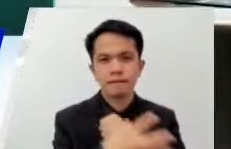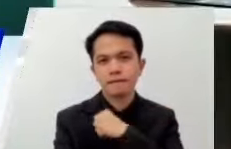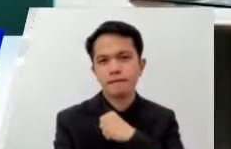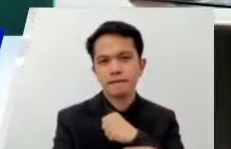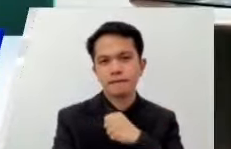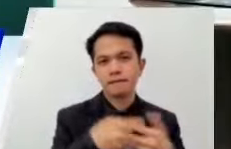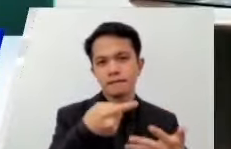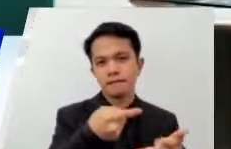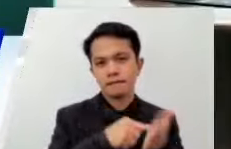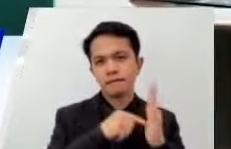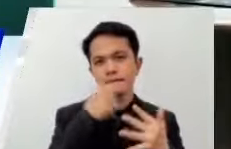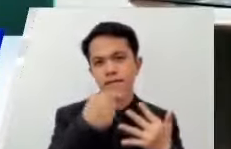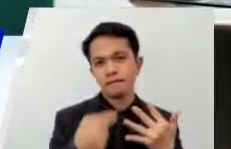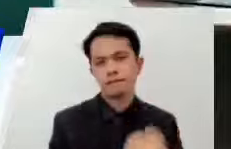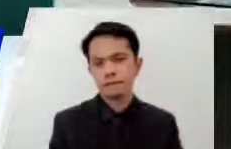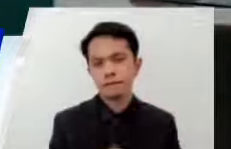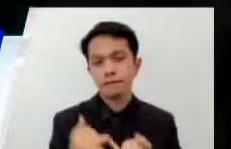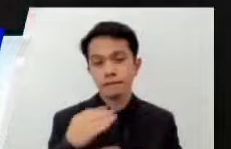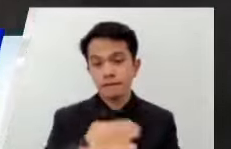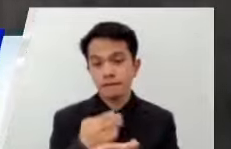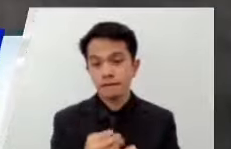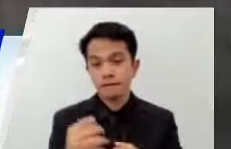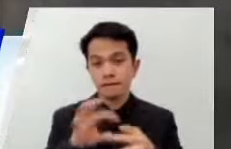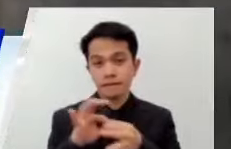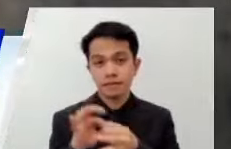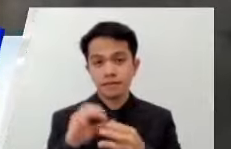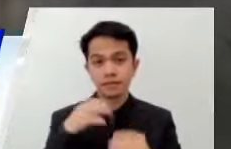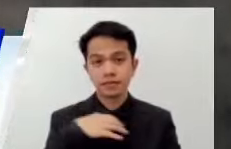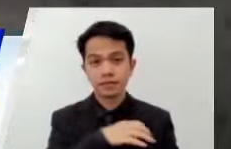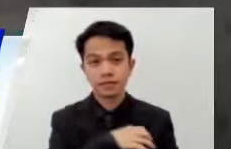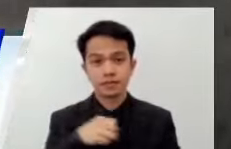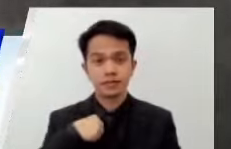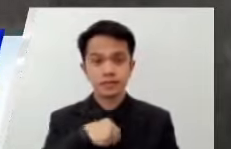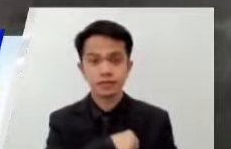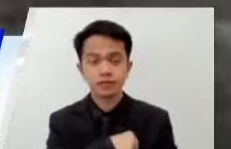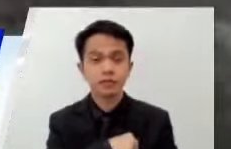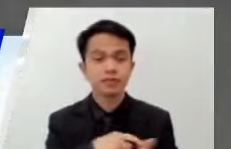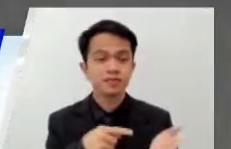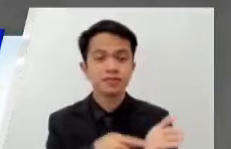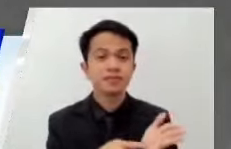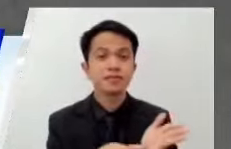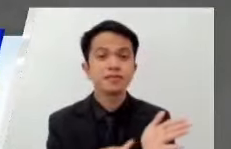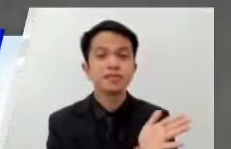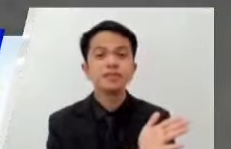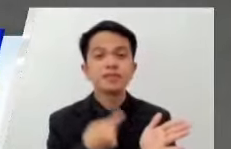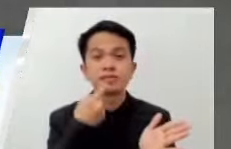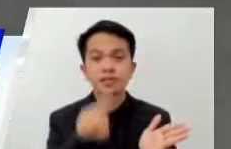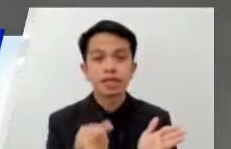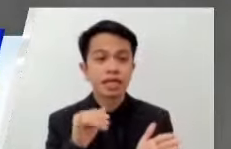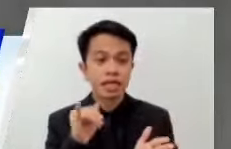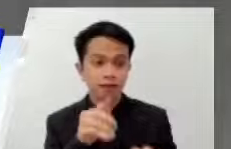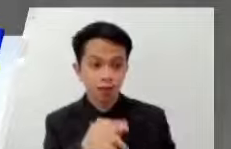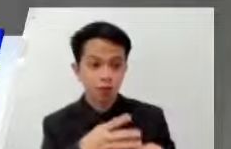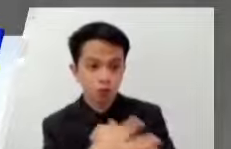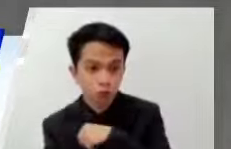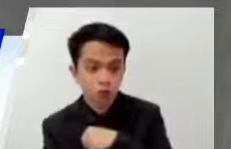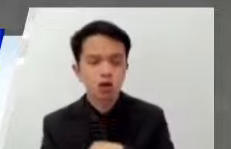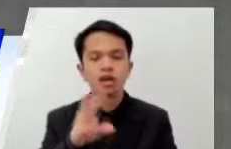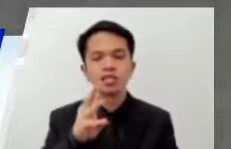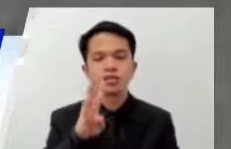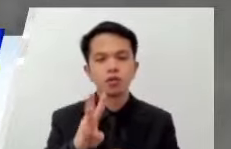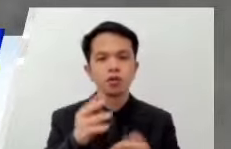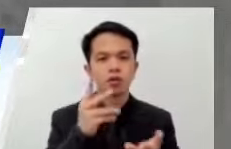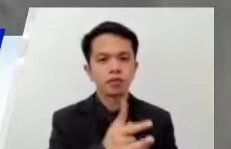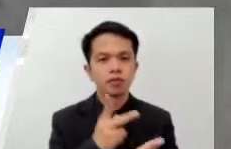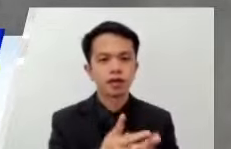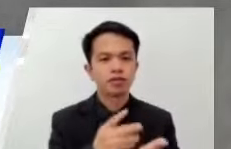Development Budget Coordination Committee sa Senado, lumabas na para masabing food poor ka, 64 pesos pababa ang budget mo para sa